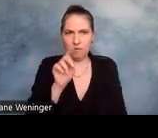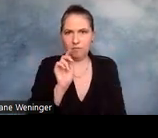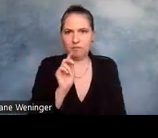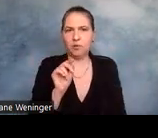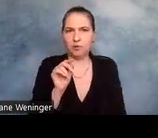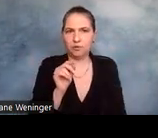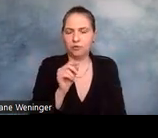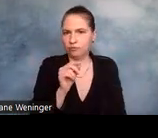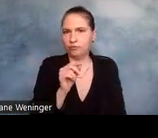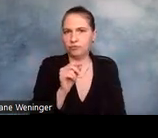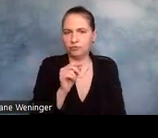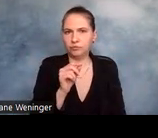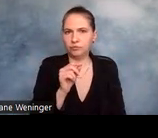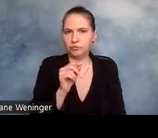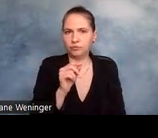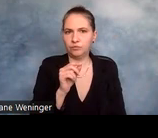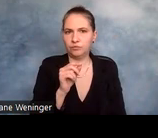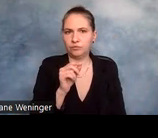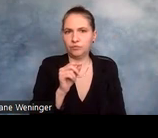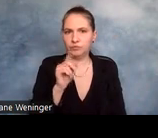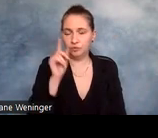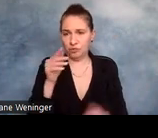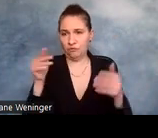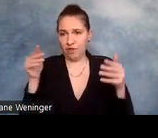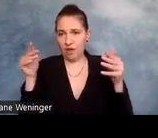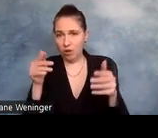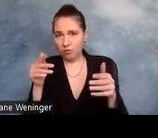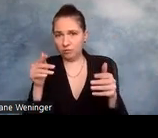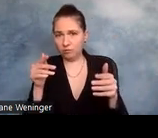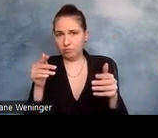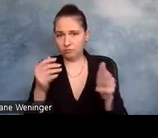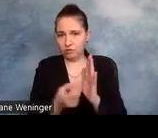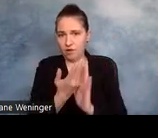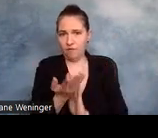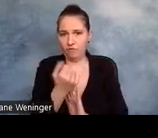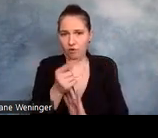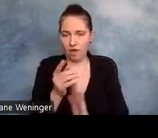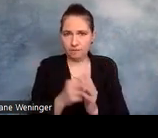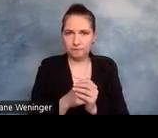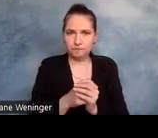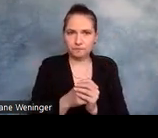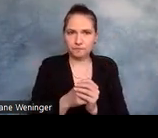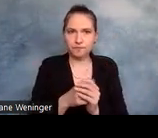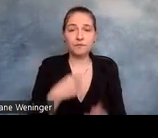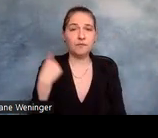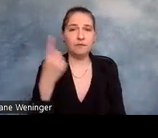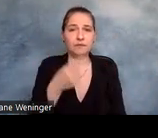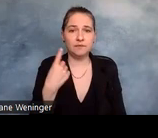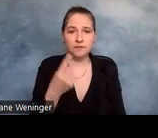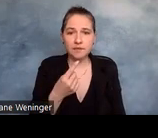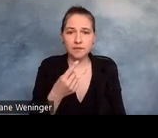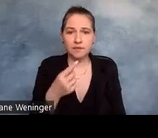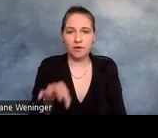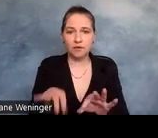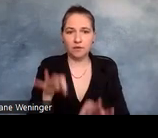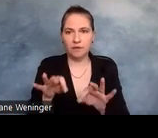man entsprechend dann halt auch vertrauen auf die Quelle, wo es herkommt. Aber da kann man jetzt, also das, was wir ausgewählt haben, das ist da alles ganz